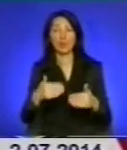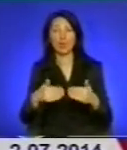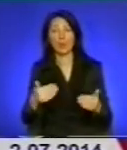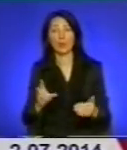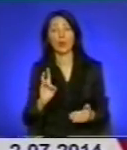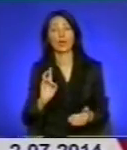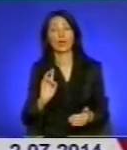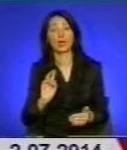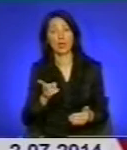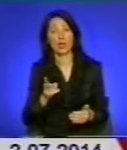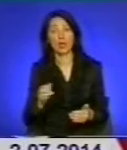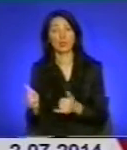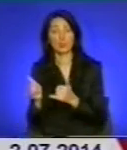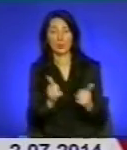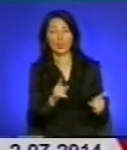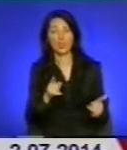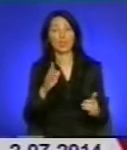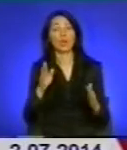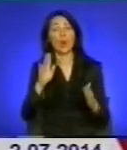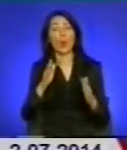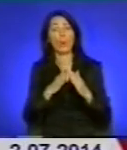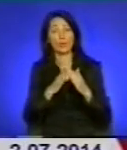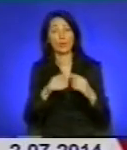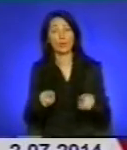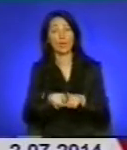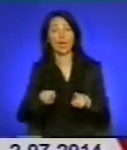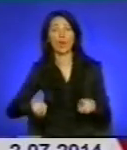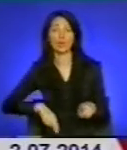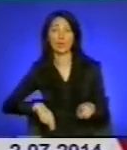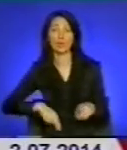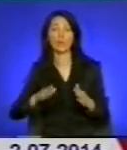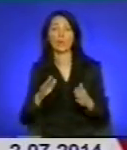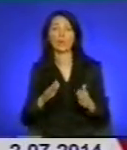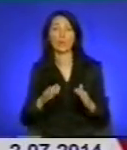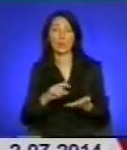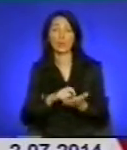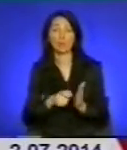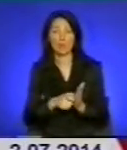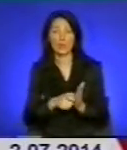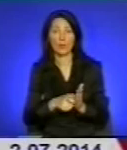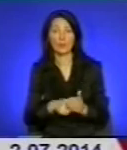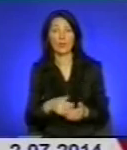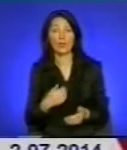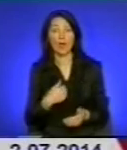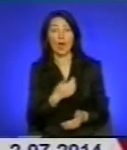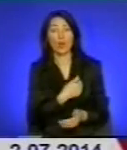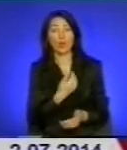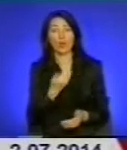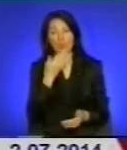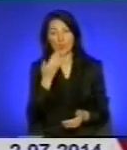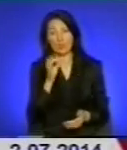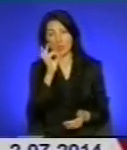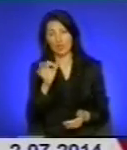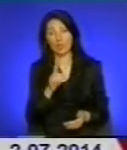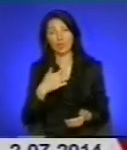забезпечили їх культовими будівлями та адміністративними приміщеннями Я хотів би сказати що ми маємо